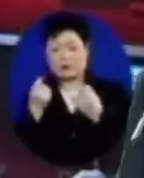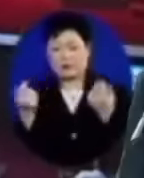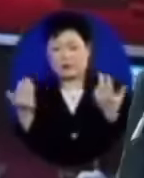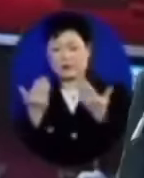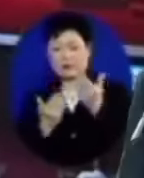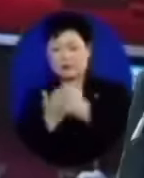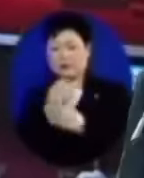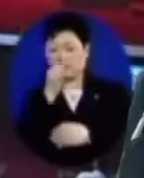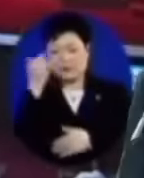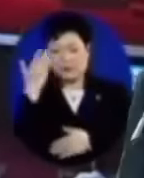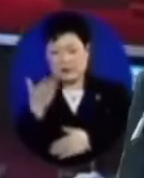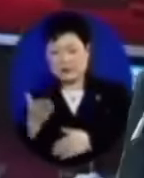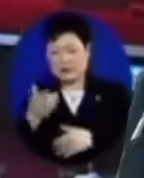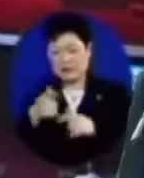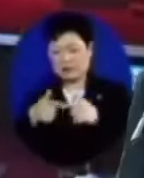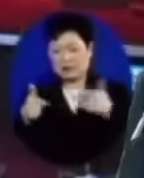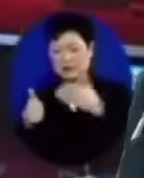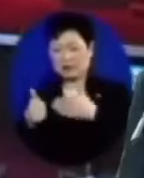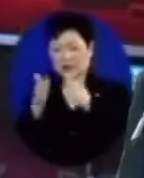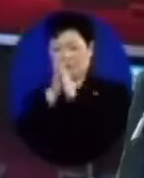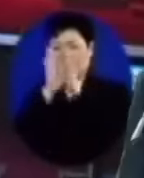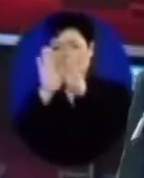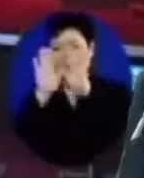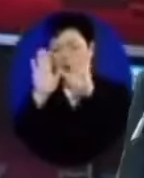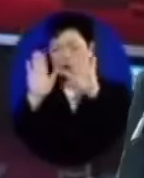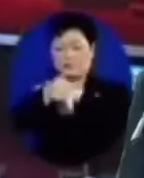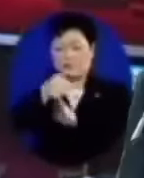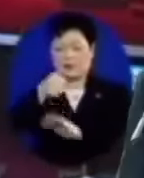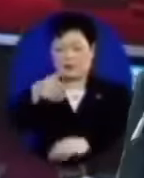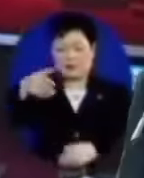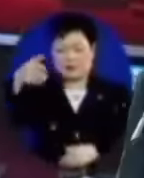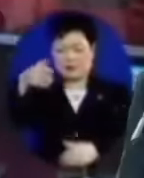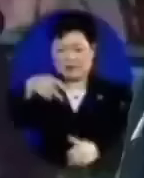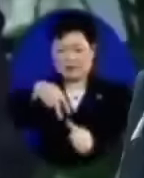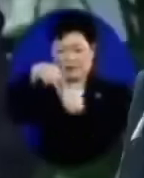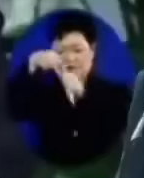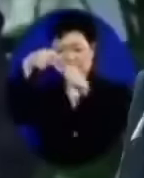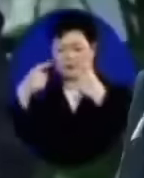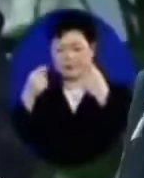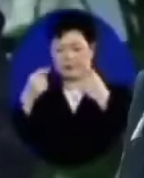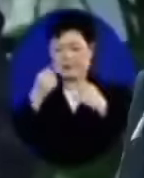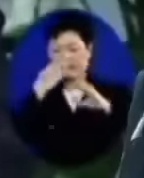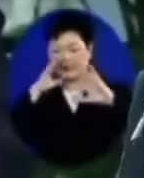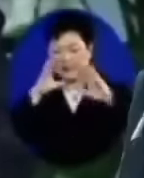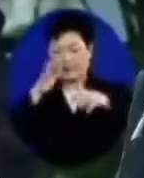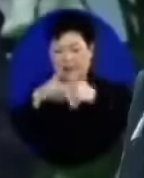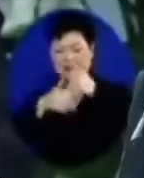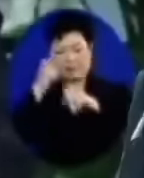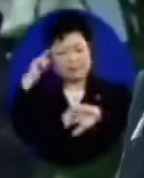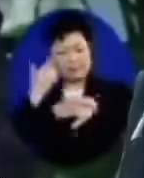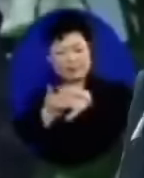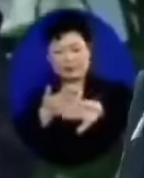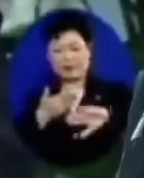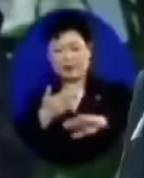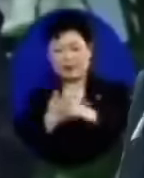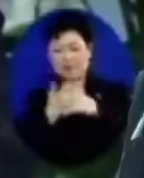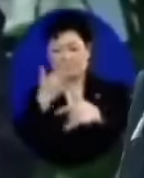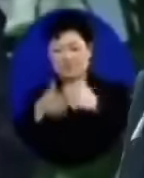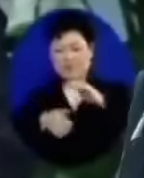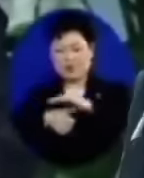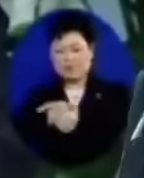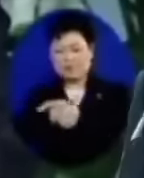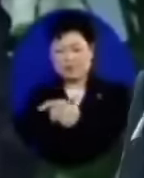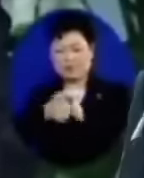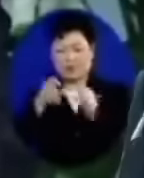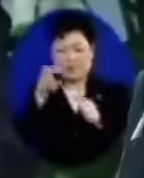하니까 예수님이 모세가 광야에서 뱀을 든 것 같이 이스라엘 백성이 하나님을 반역하고 불뱀에 물려 죽어갈 때